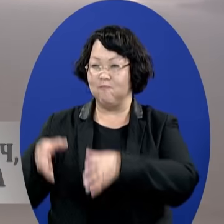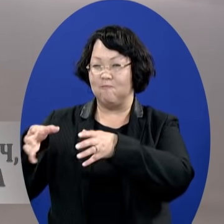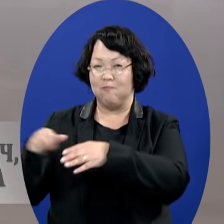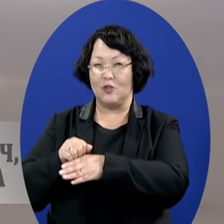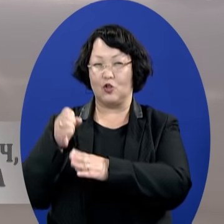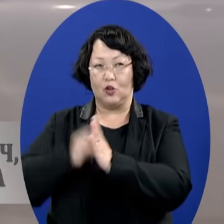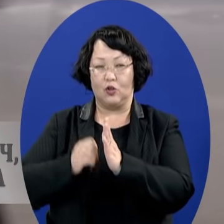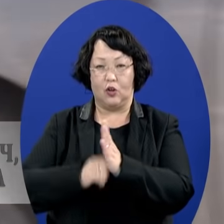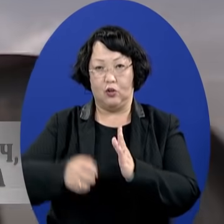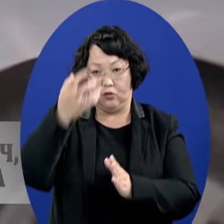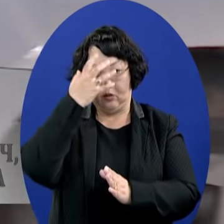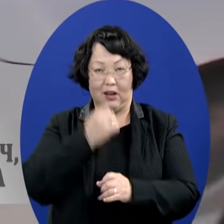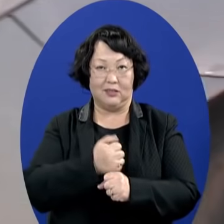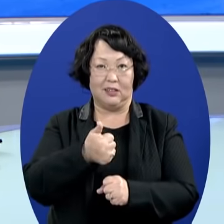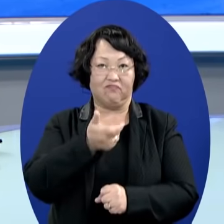байна.